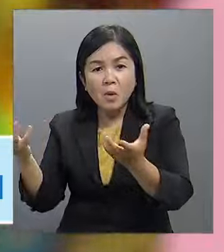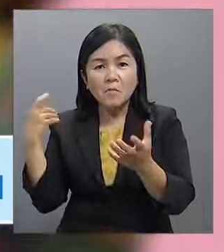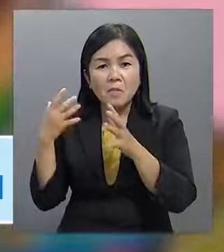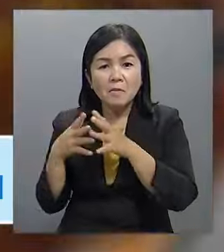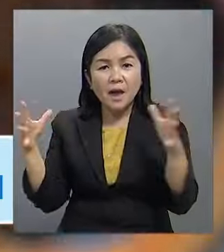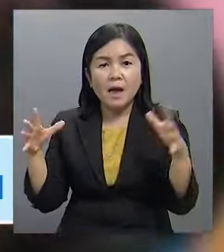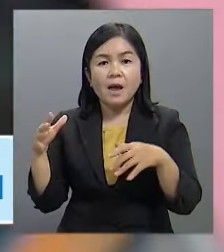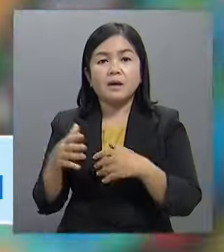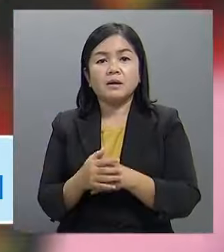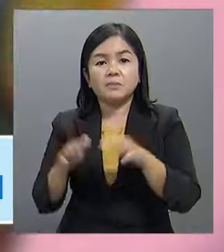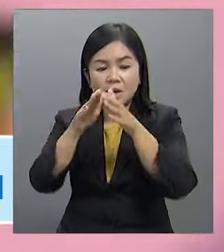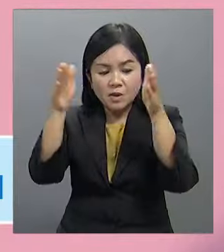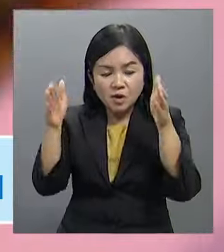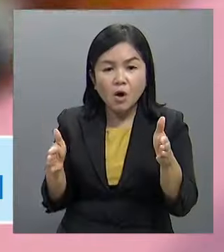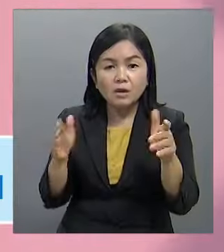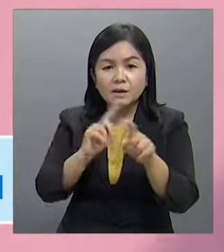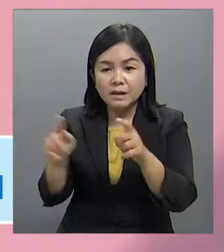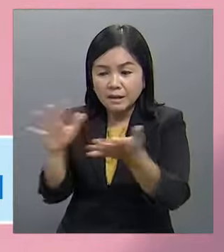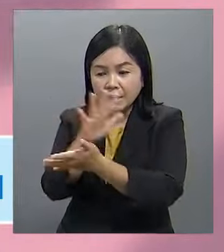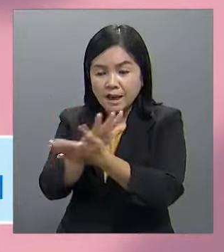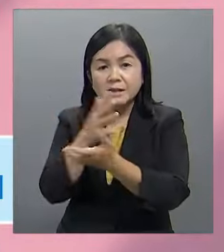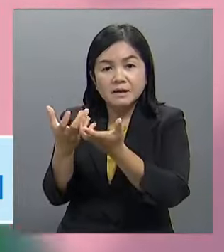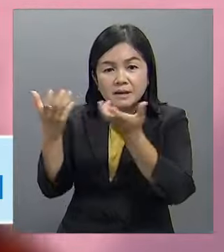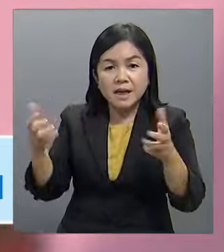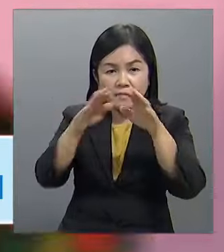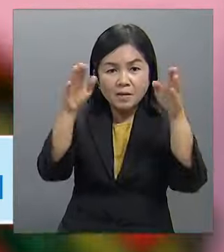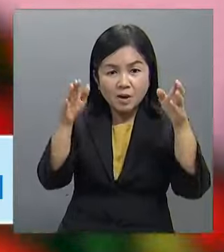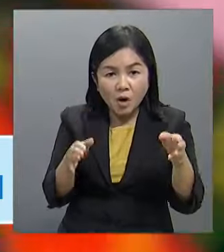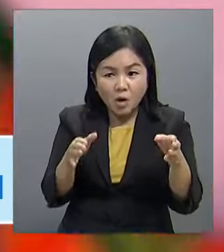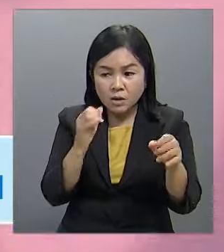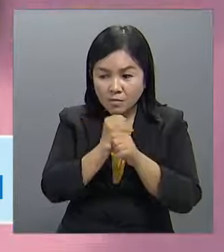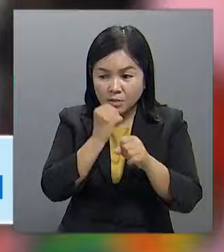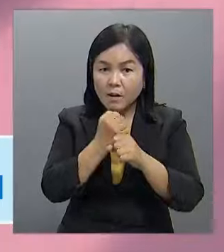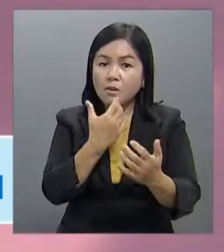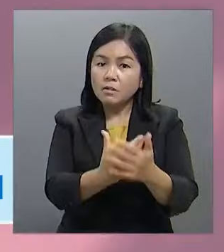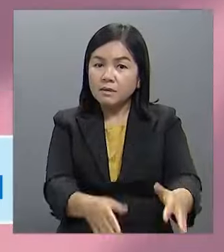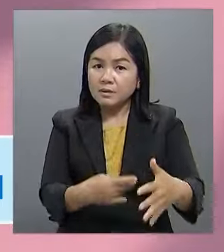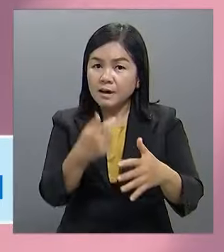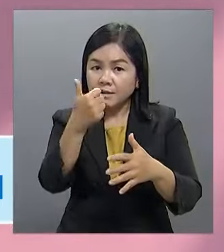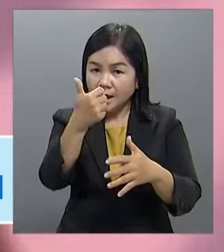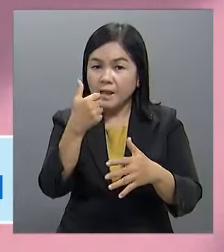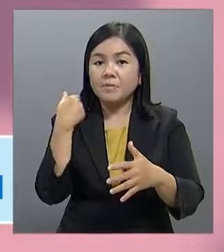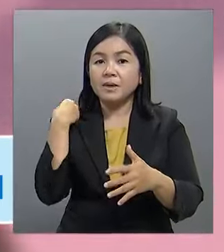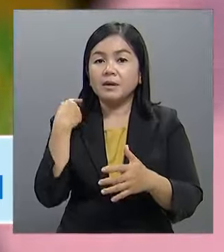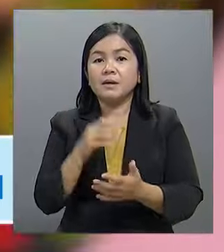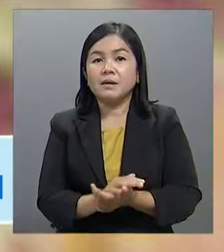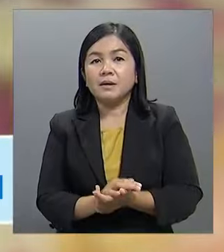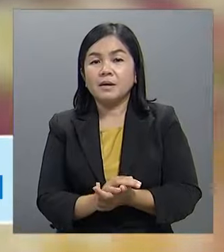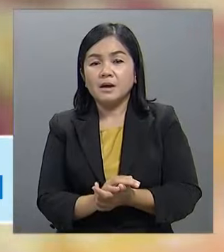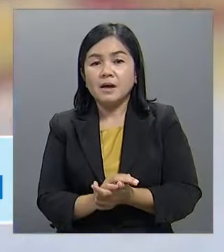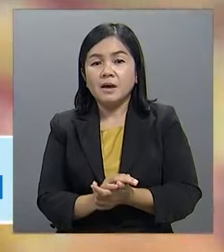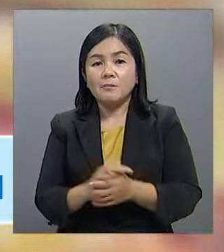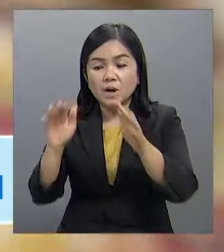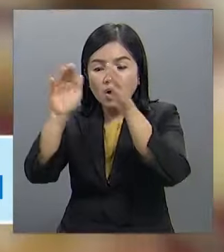ต่างหากแยกมาให้ป้าด้วยนะลูกนะ ต่อไปนี้แยกไม่ได้แล้วเพราะมันสามารถเอามาสร้างเป็นเงินได้ครับพี่เป้คือเขาก็หยิบเอากล่องเนี่ยเริ่มเอามาทำแ